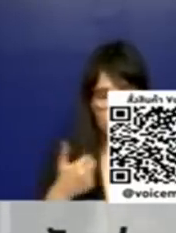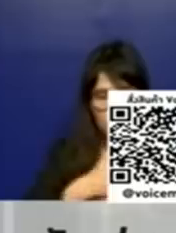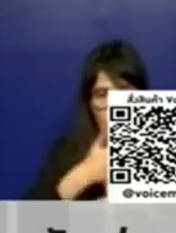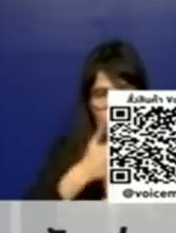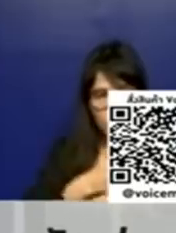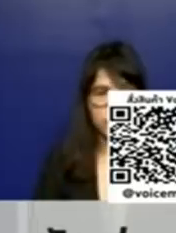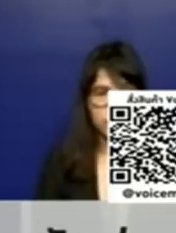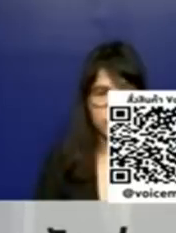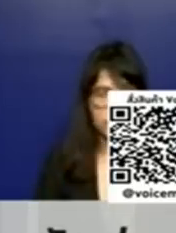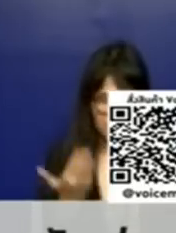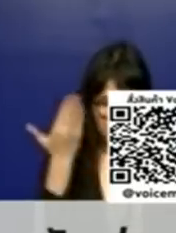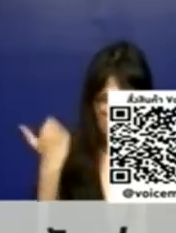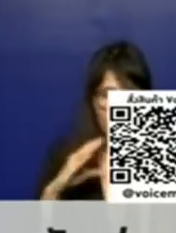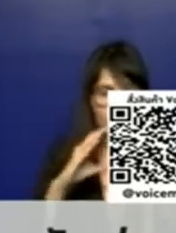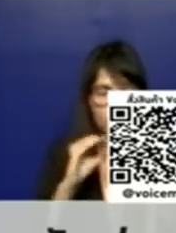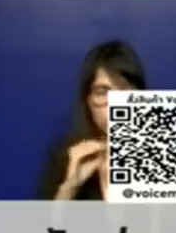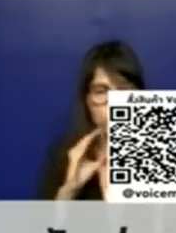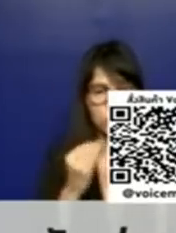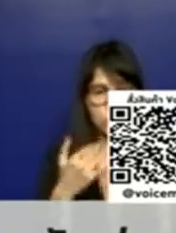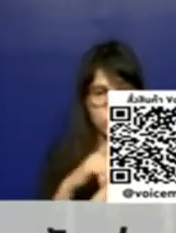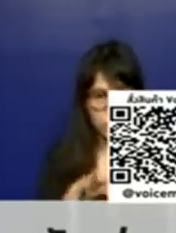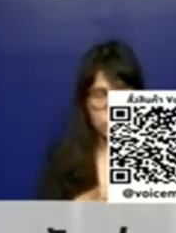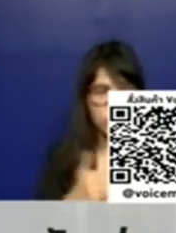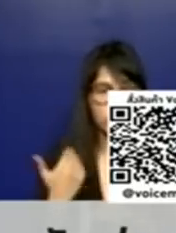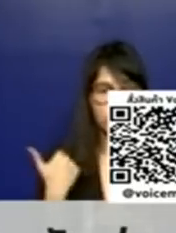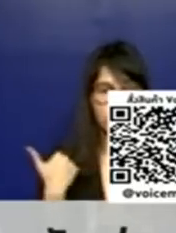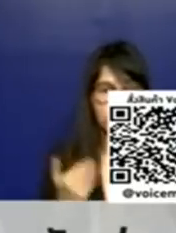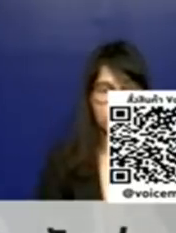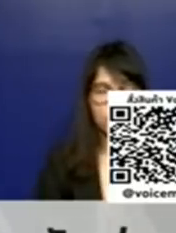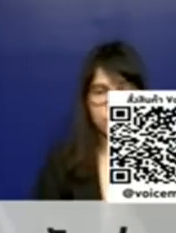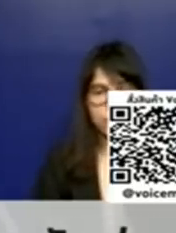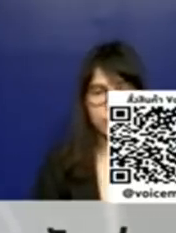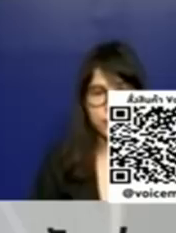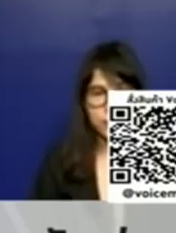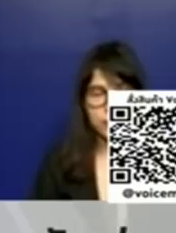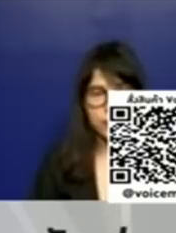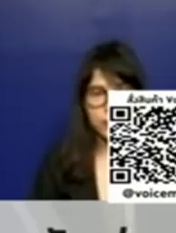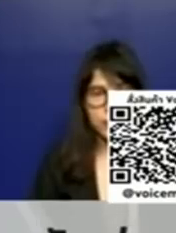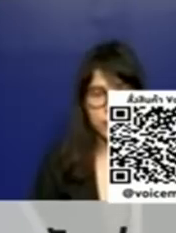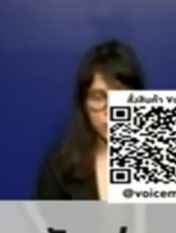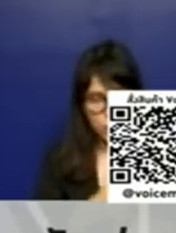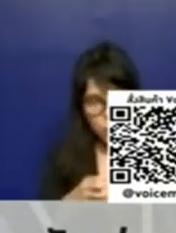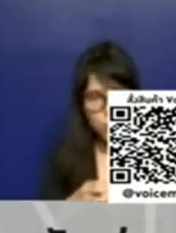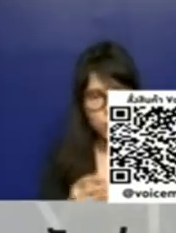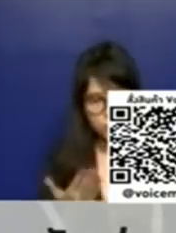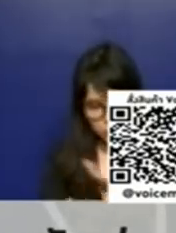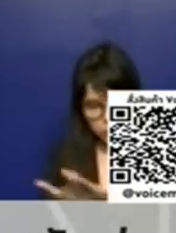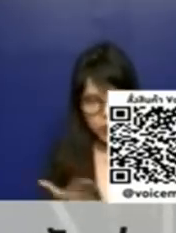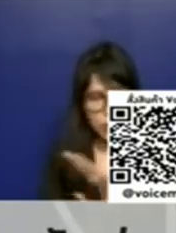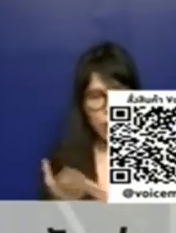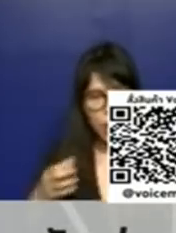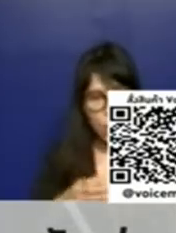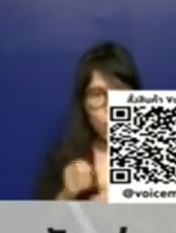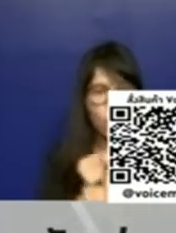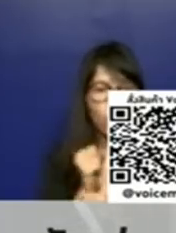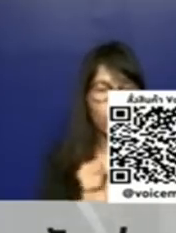ได ้อารมณ์เป็นแบบนั้นอ่ะคืองานเนี้ยไม่ค่อยให้คือเป็นพิธีตัวเองเข้าร่วมโอ้เป็นนายกฟังตลอดก็จริงนะอยู่ร่วม